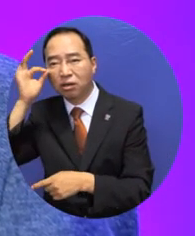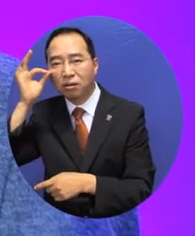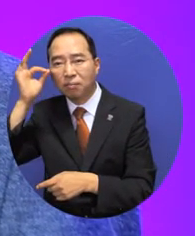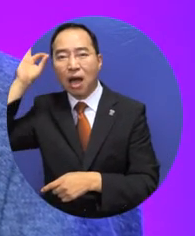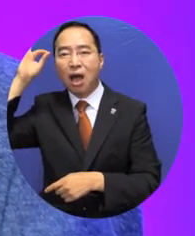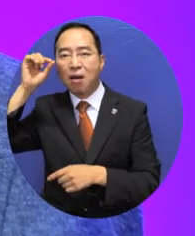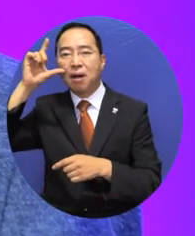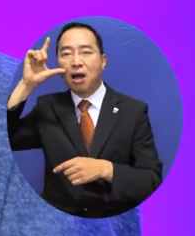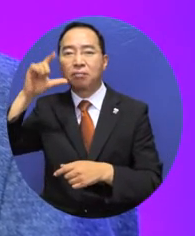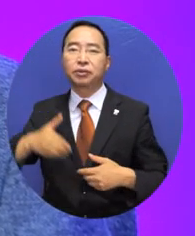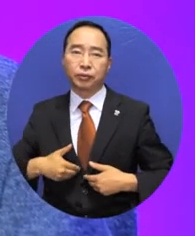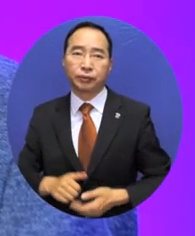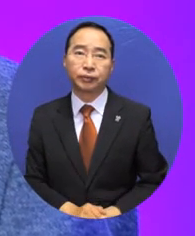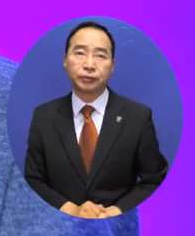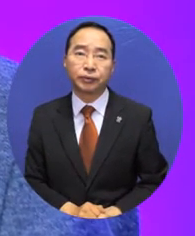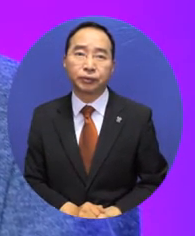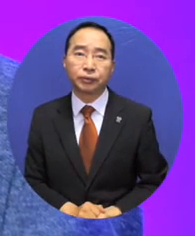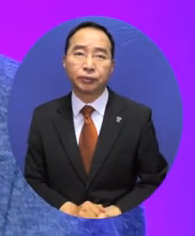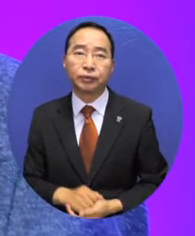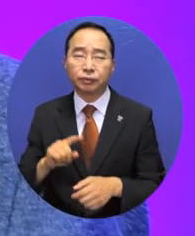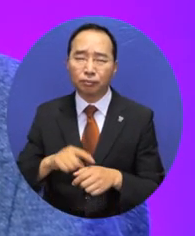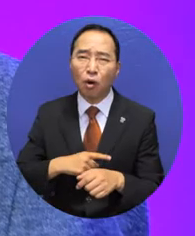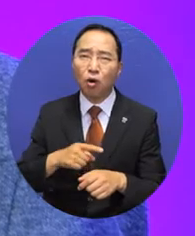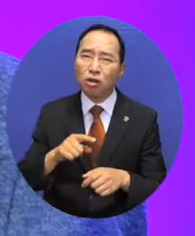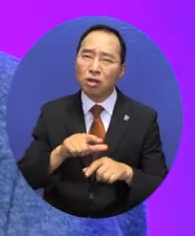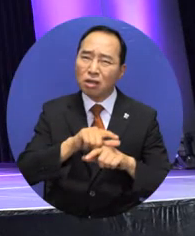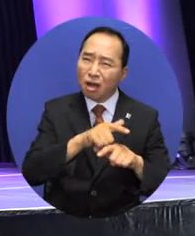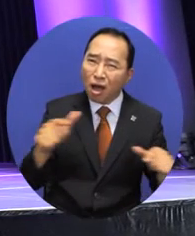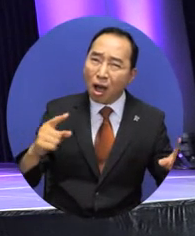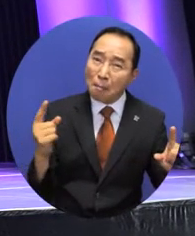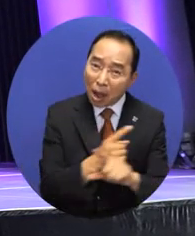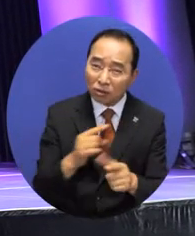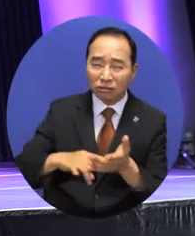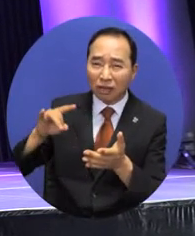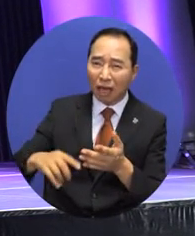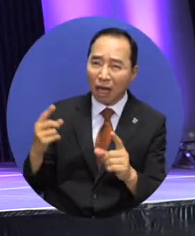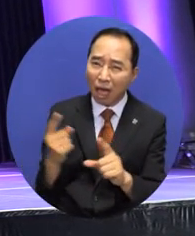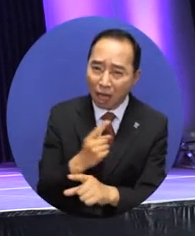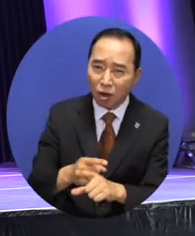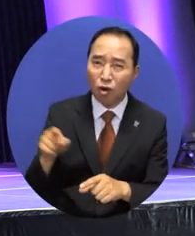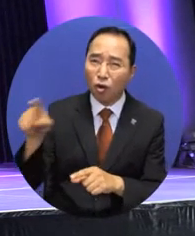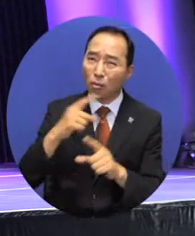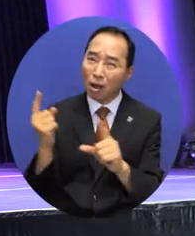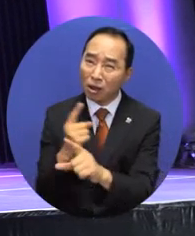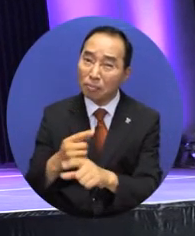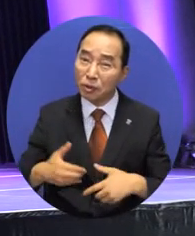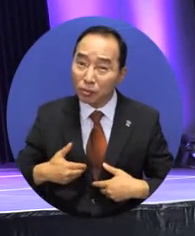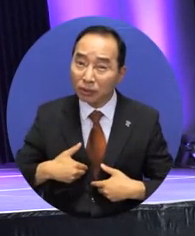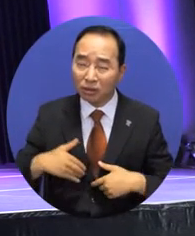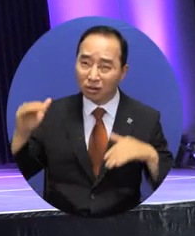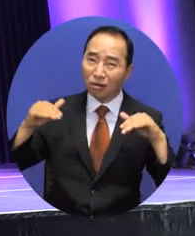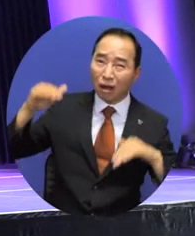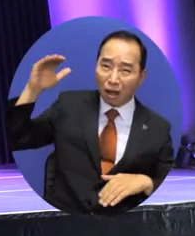또 신자의 체제 자체도 개혁을 해야 됩니다. 또 사회 모순, 이 사회 모순을